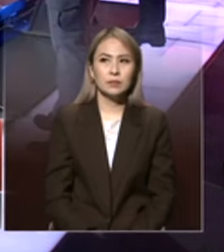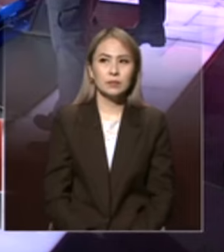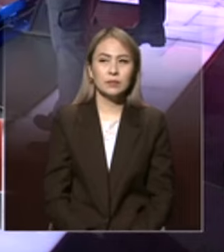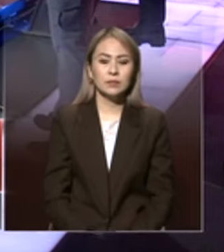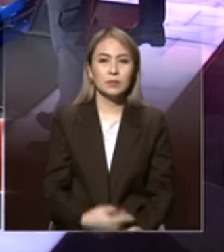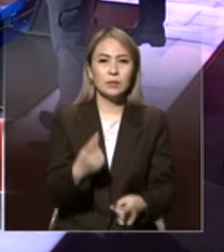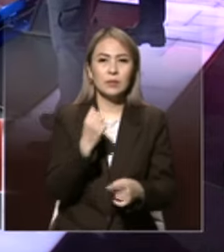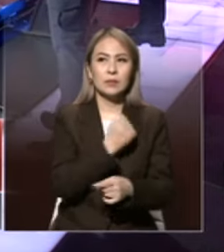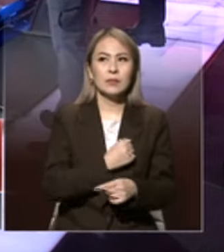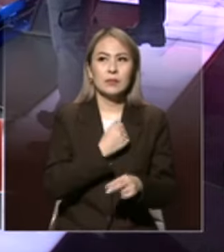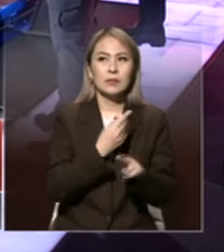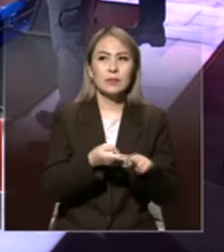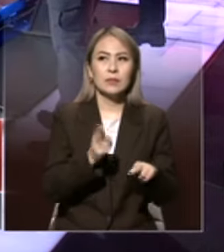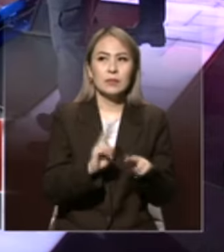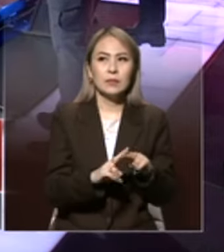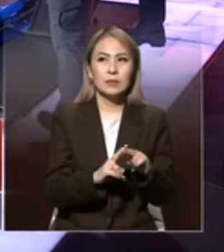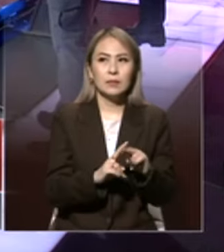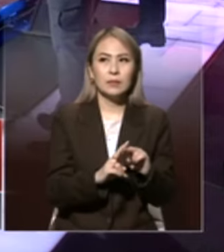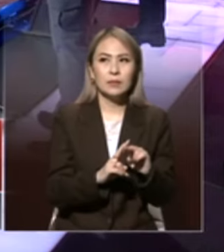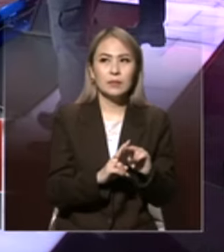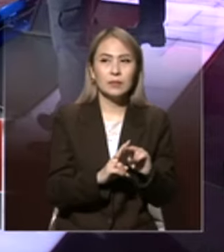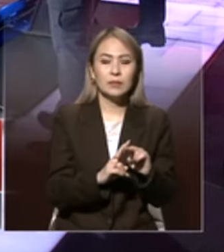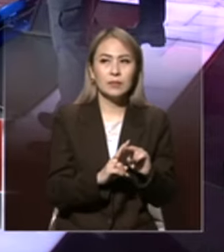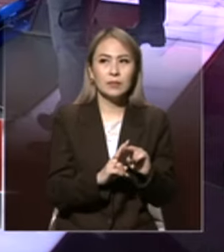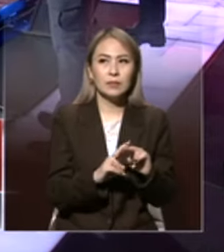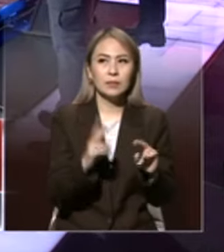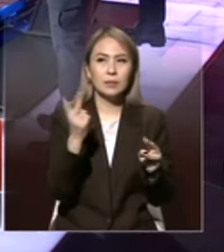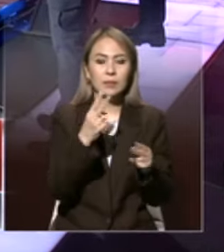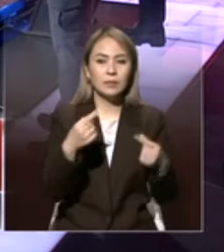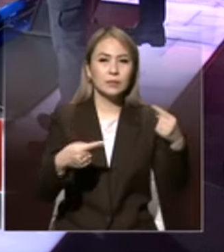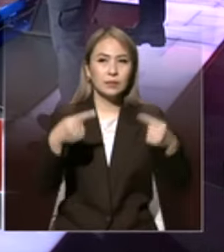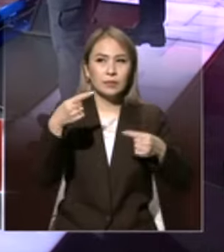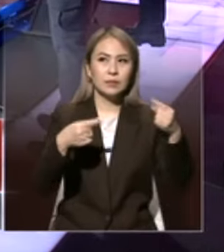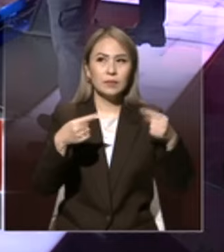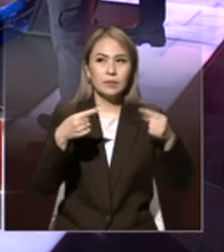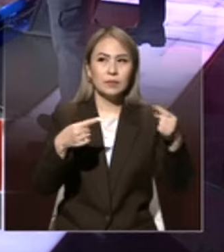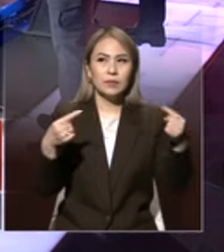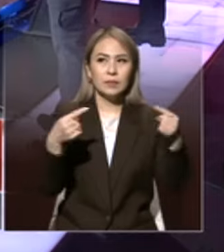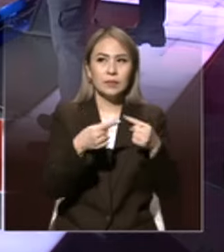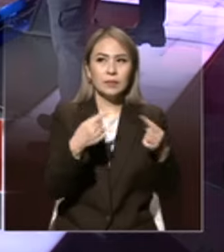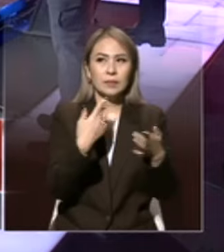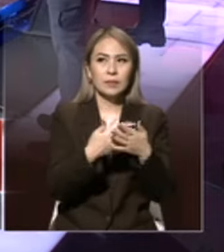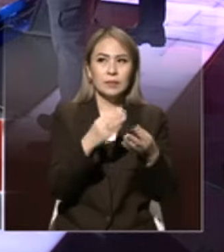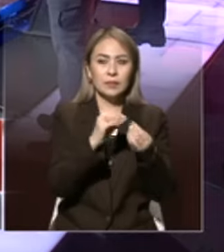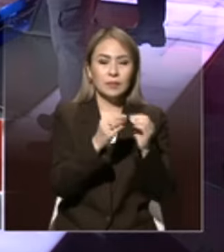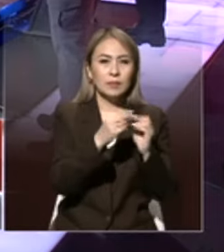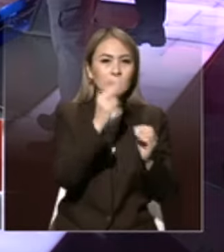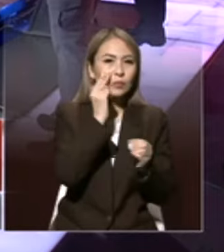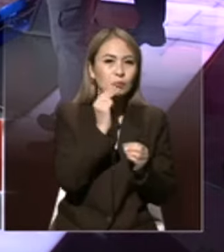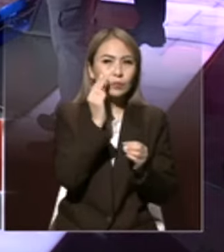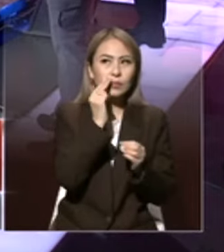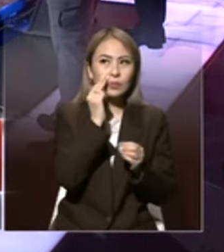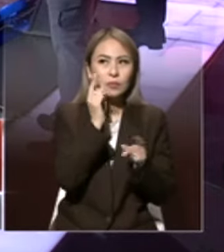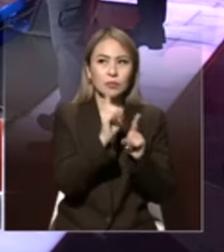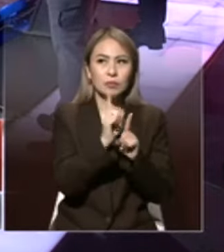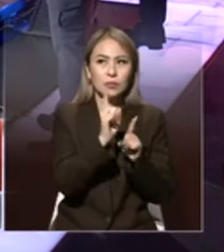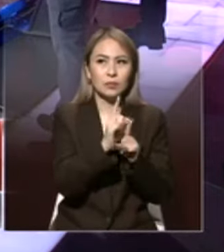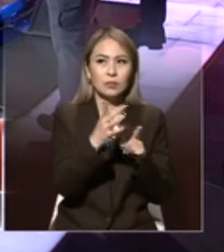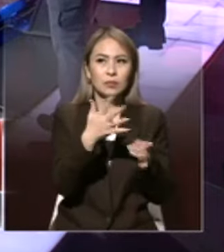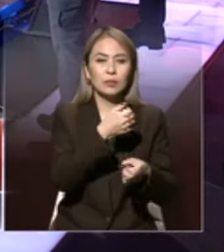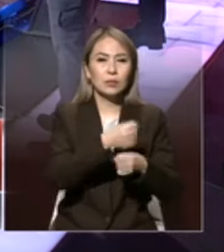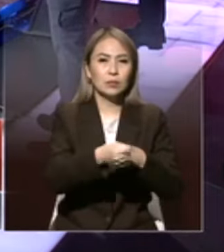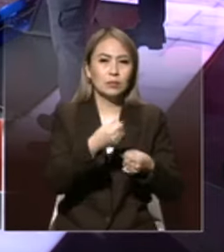күйіп пісіп тұрғаны, Ержан мырзаның да екеуінде бір күйіп пісіп тұрғаны нақты. Мына мәселе ғой, енді ер азаматтар қандай зорлық-зомбылық